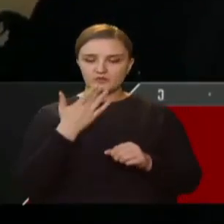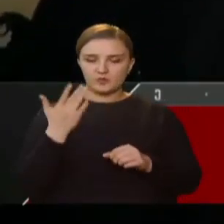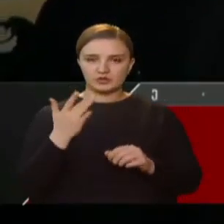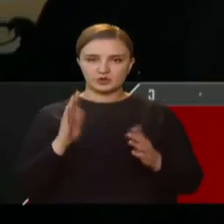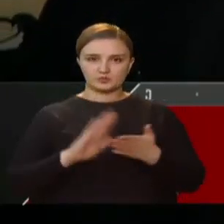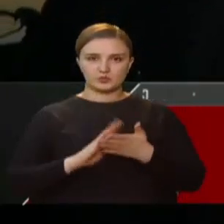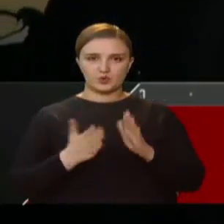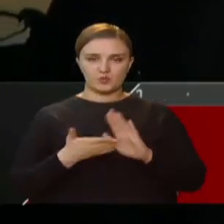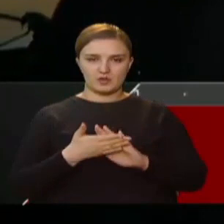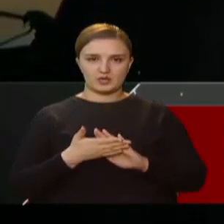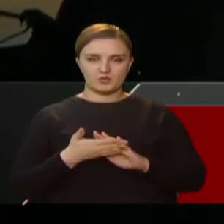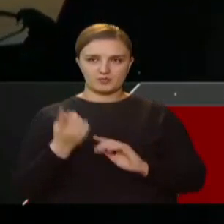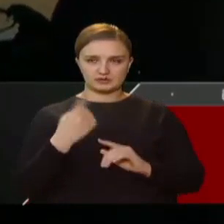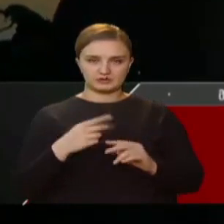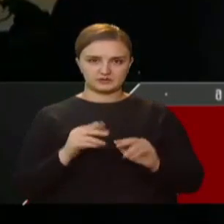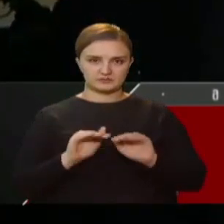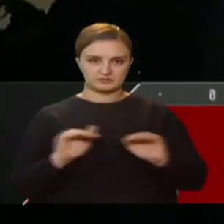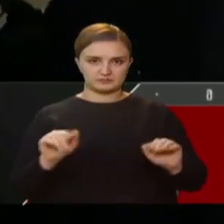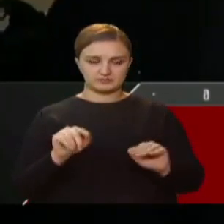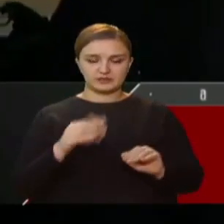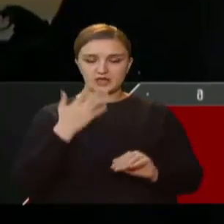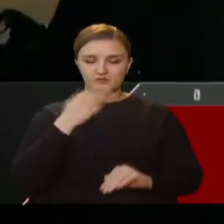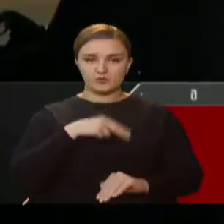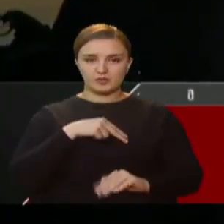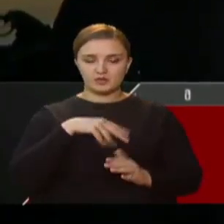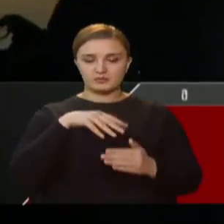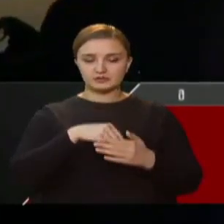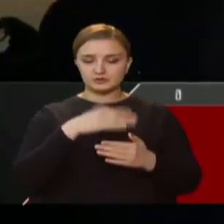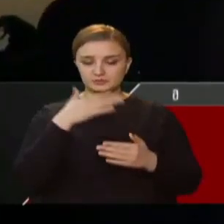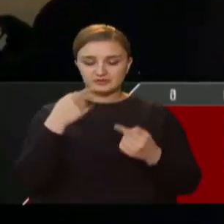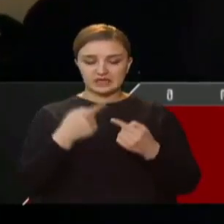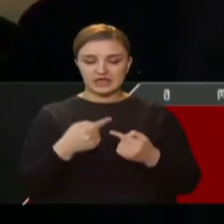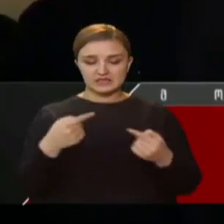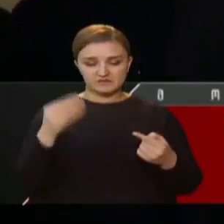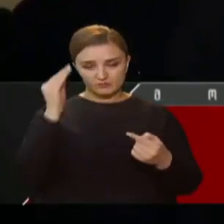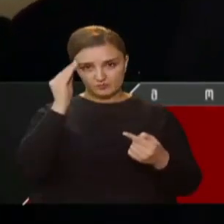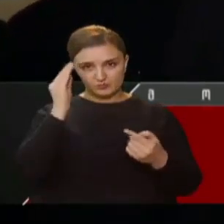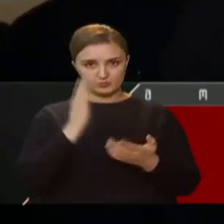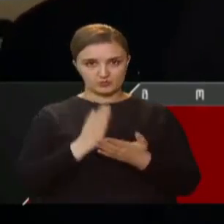ატმოსფეროს დეპოლარიზების. ევროპარლამენტში შესაძლოა ბევრ თემაზე განსხვავებული პოზიციები გვაქვს,